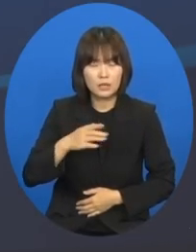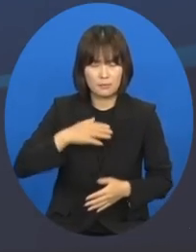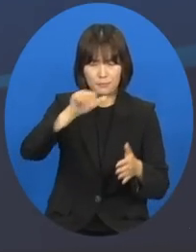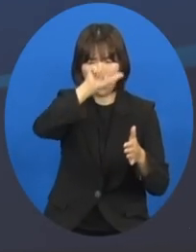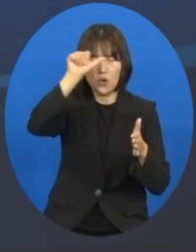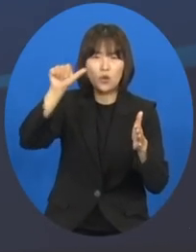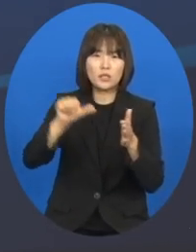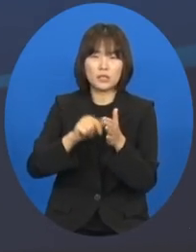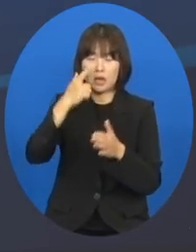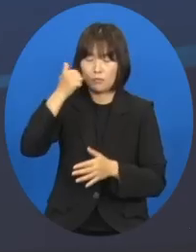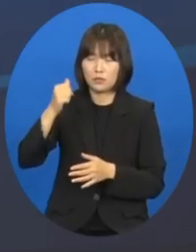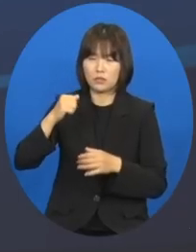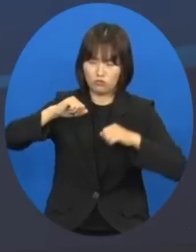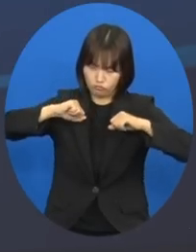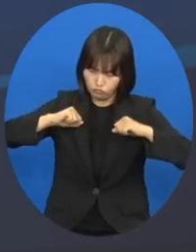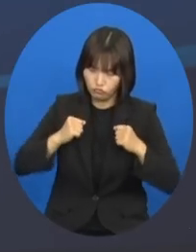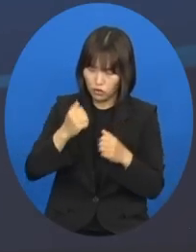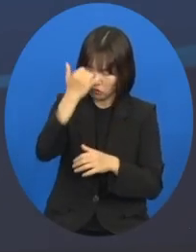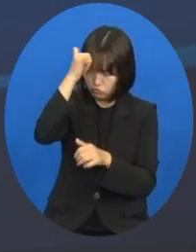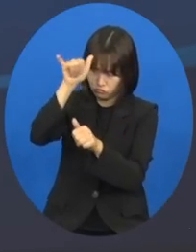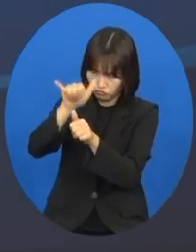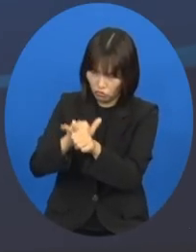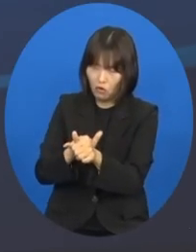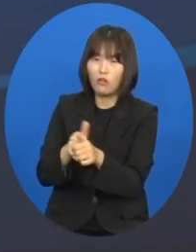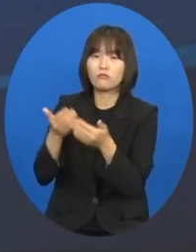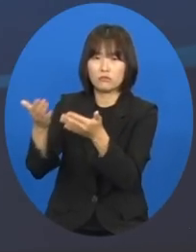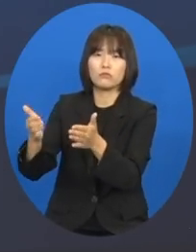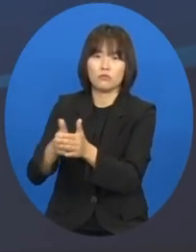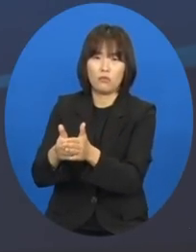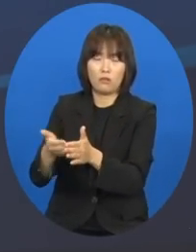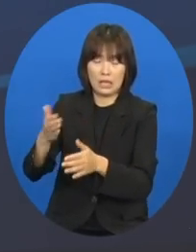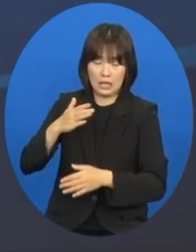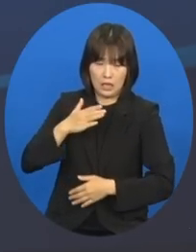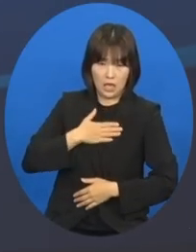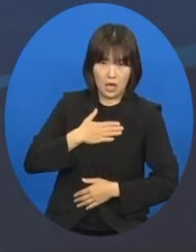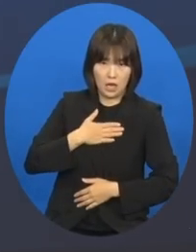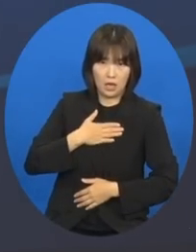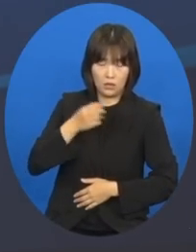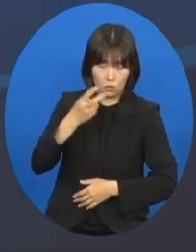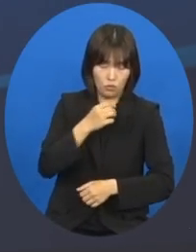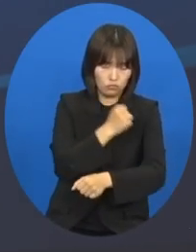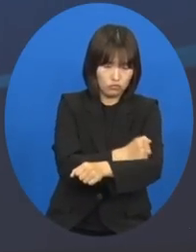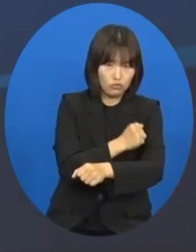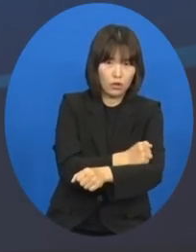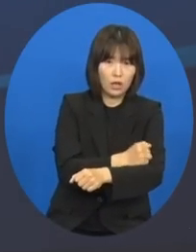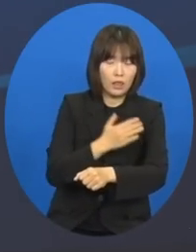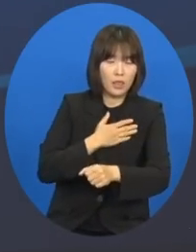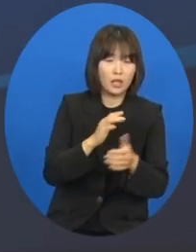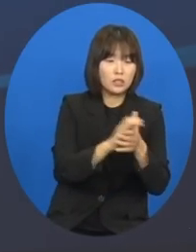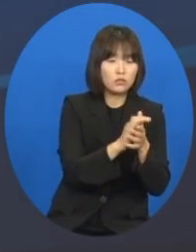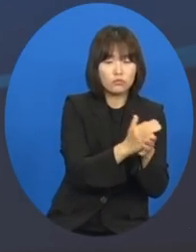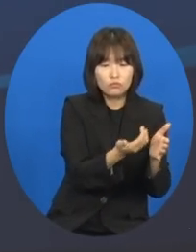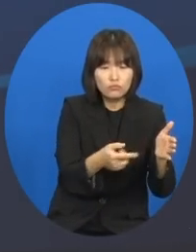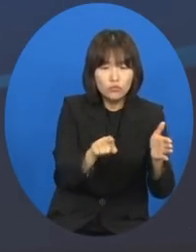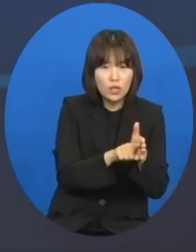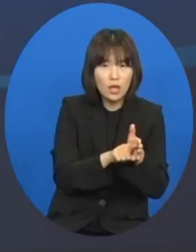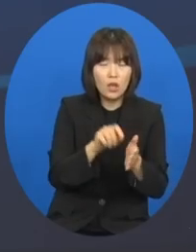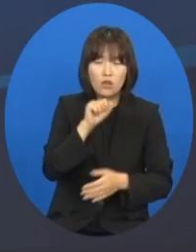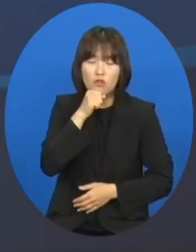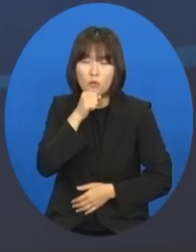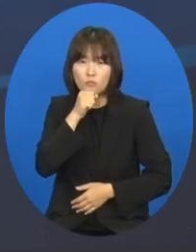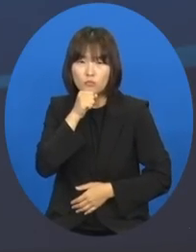평생의 아버지께 순종하고 충성하지 않았느냐 그런데 나와 수고한 내 친구들을 위해서 염소 새끼라도 한 마리 잡아준 적이 있느냐